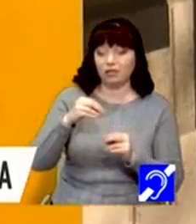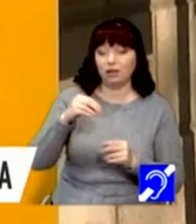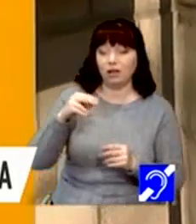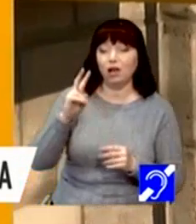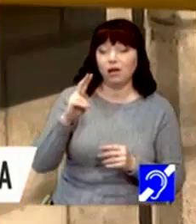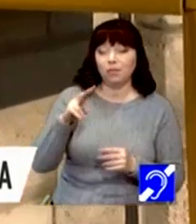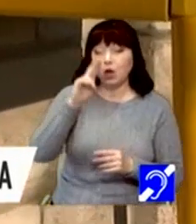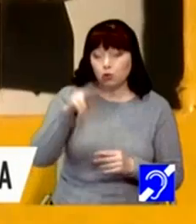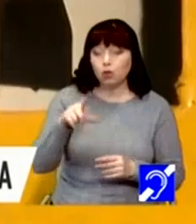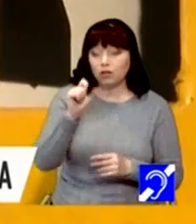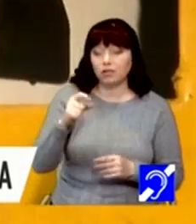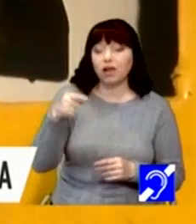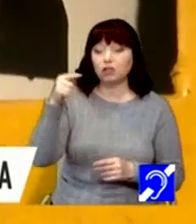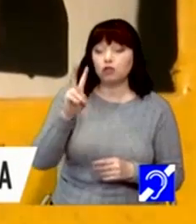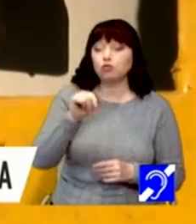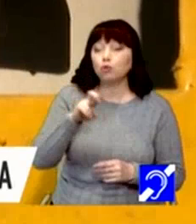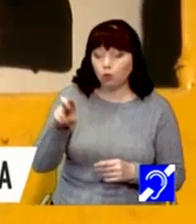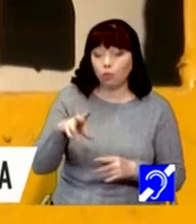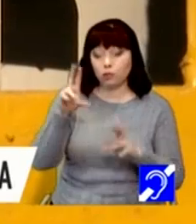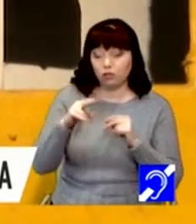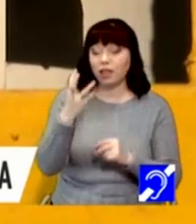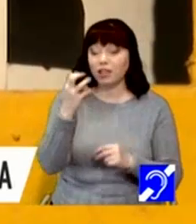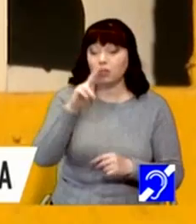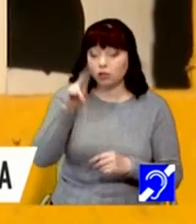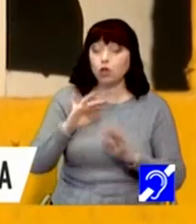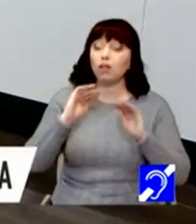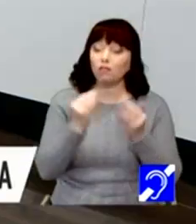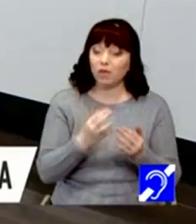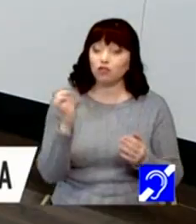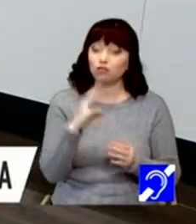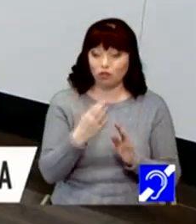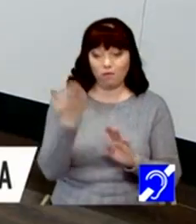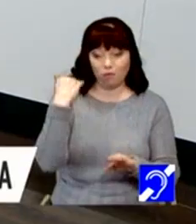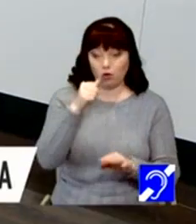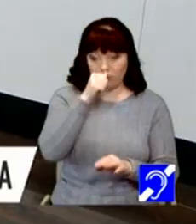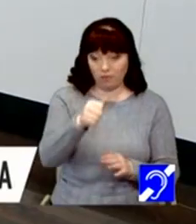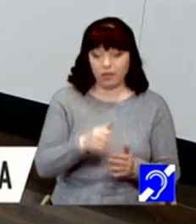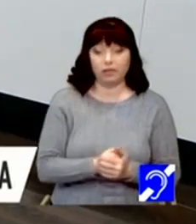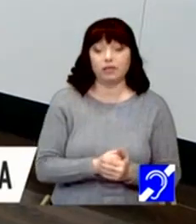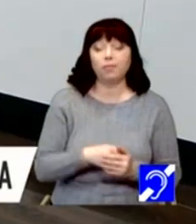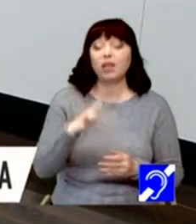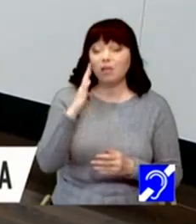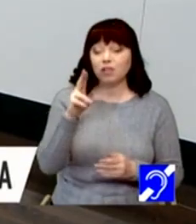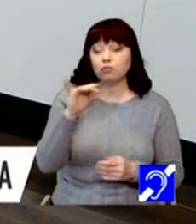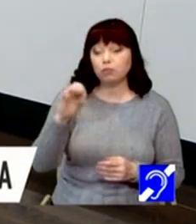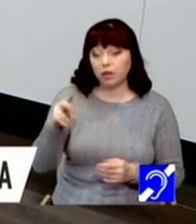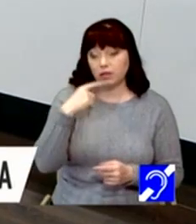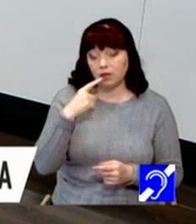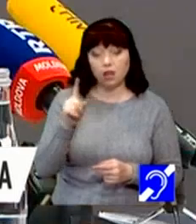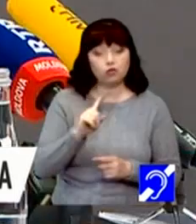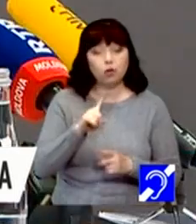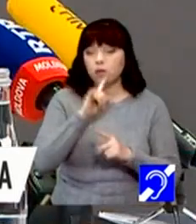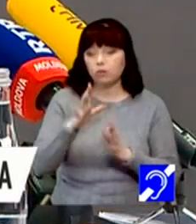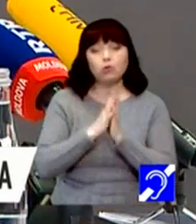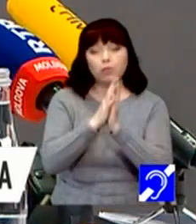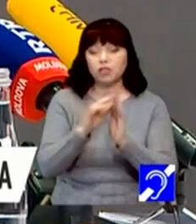de gaz cu aproape 300 de dolari mai puțin decât în această lumea anterior directorul moldovagaz Vadim cel Bun spunea că nu va cere